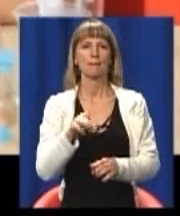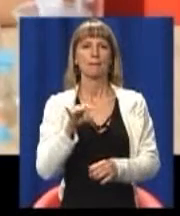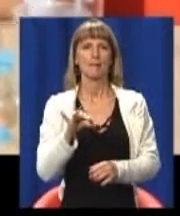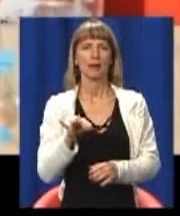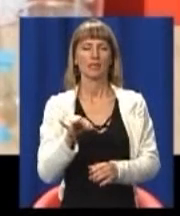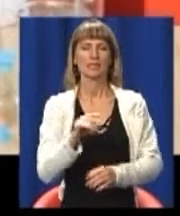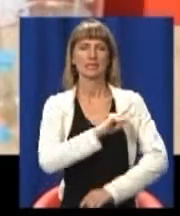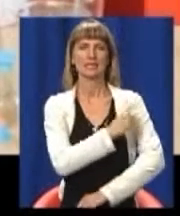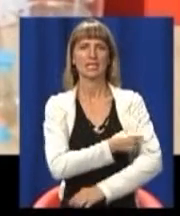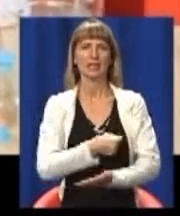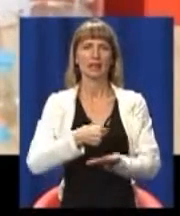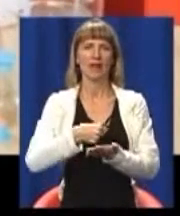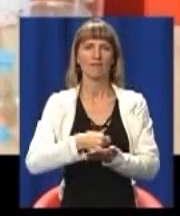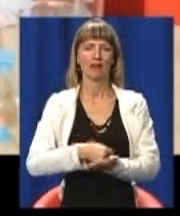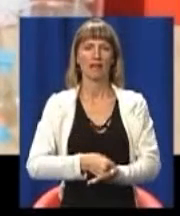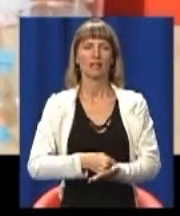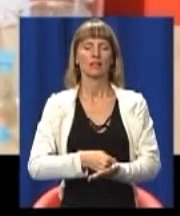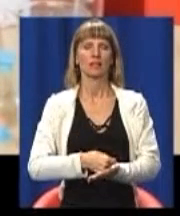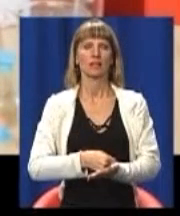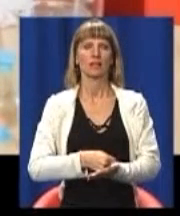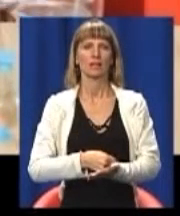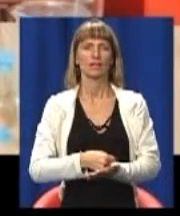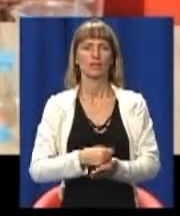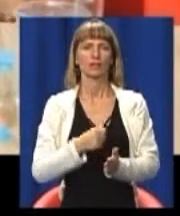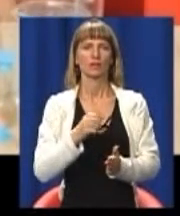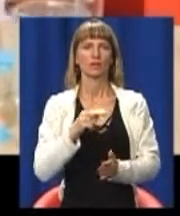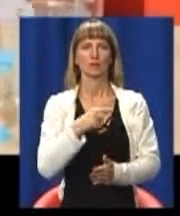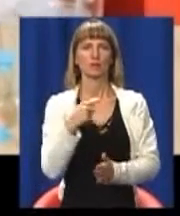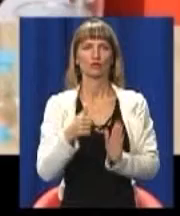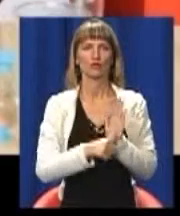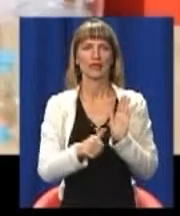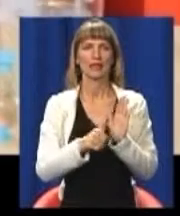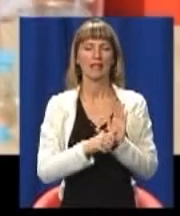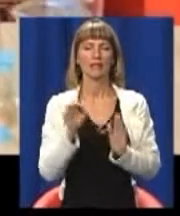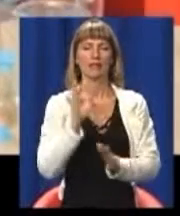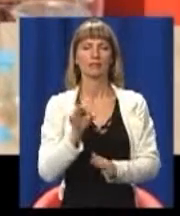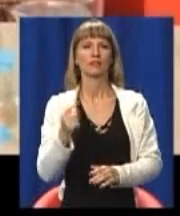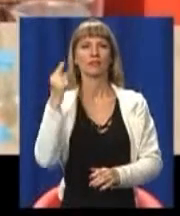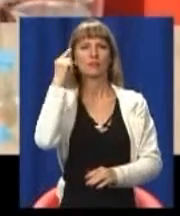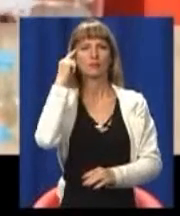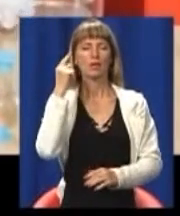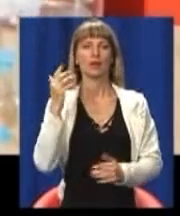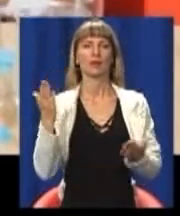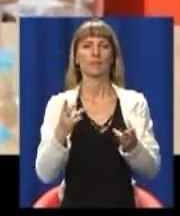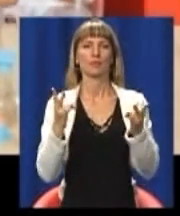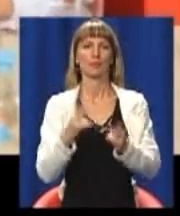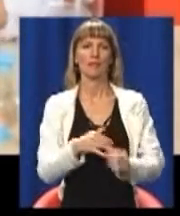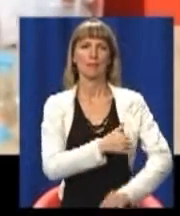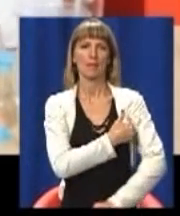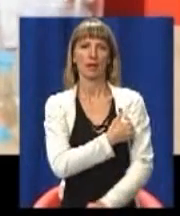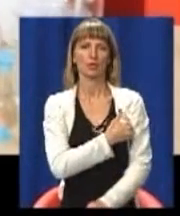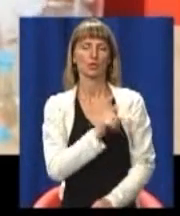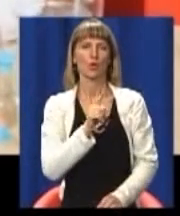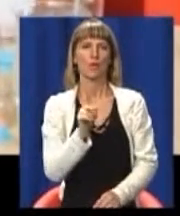великому тиску і при дуже низькій температурі мінус 79 градусів. От згадайте, будь ласка, яка потрібна температура для того,